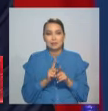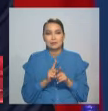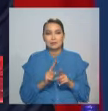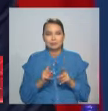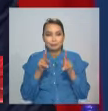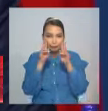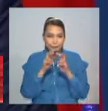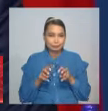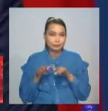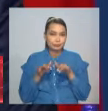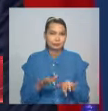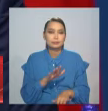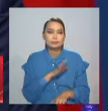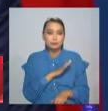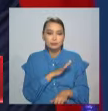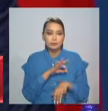операций.